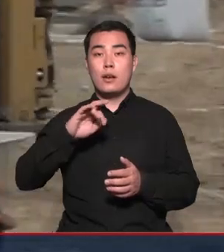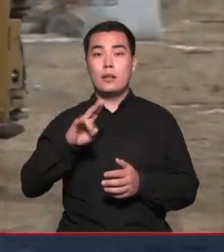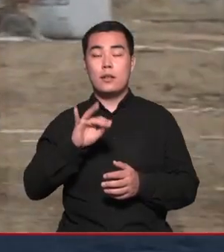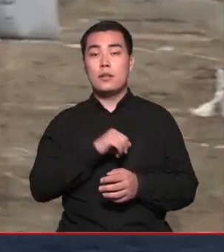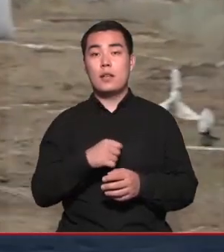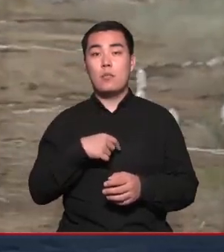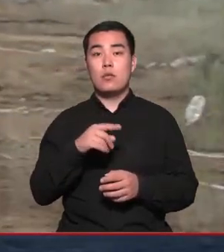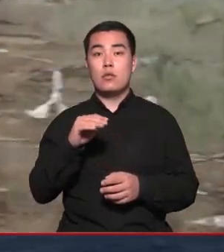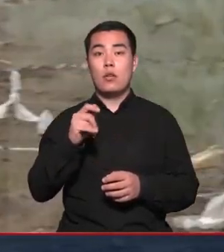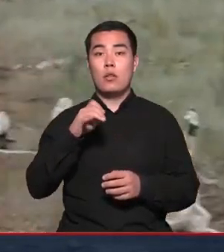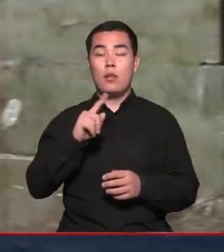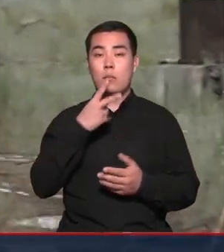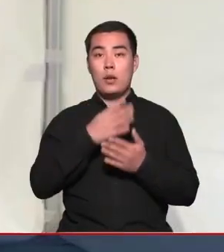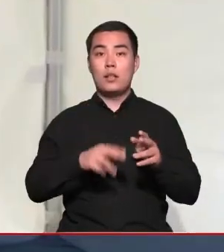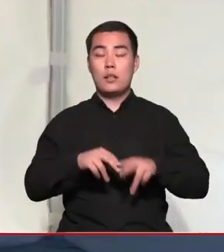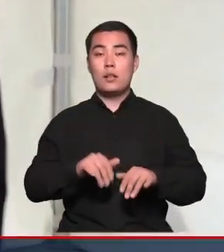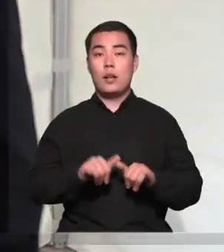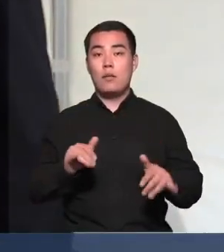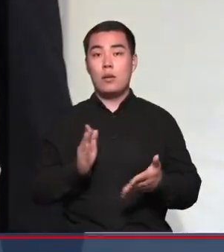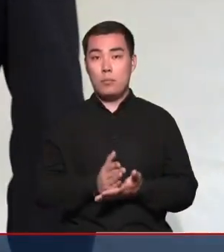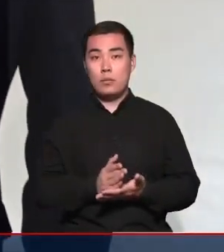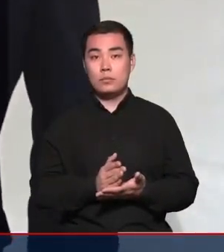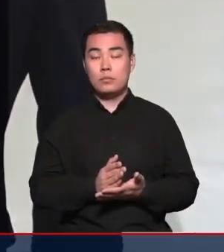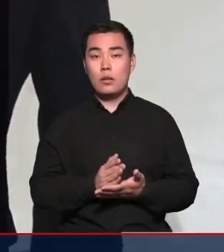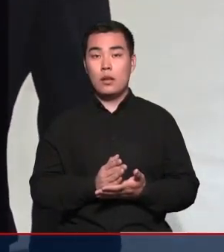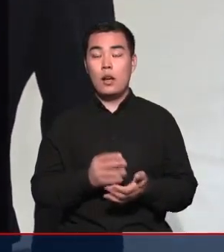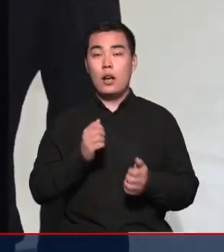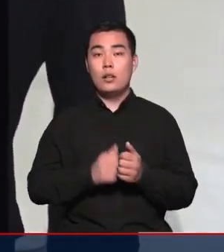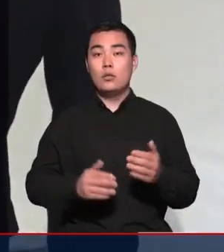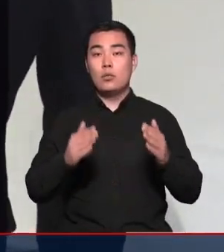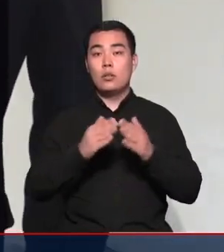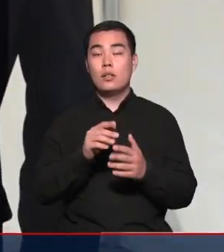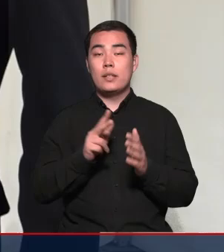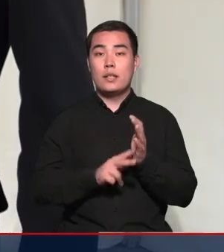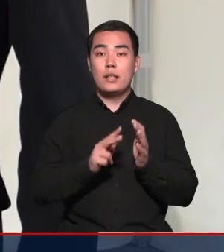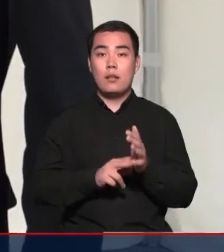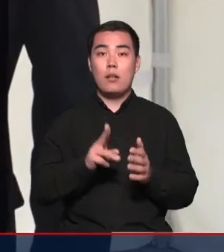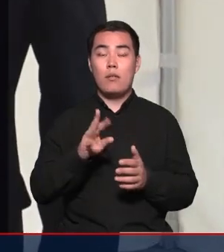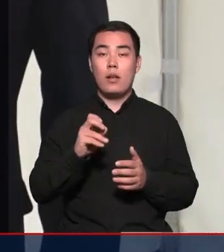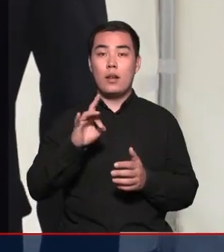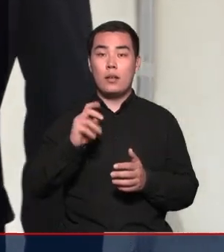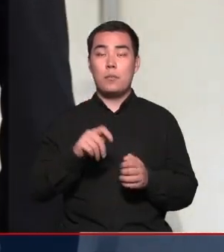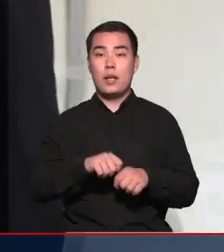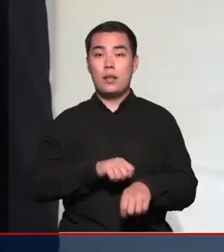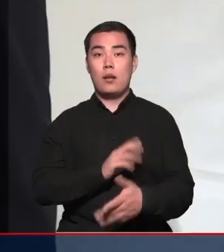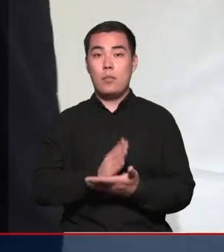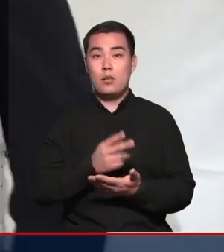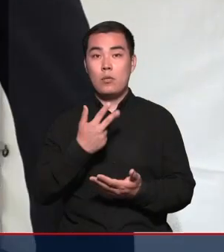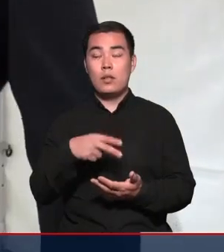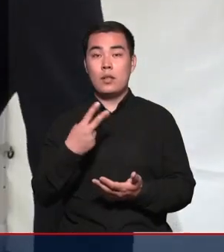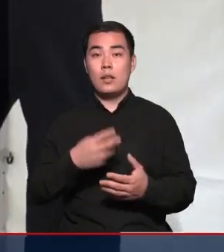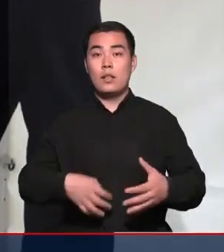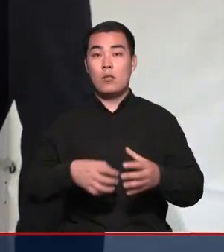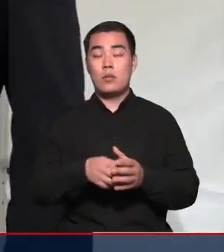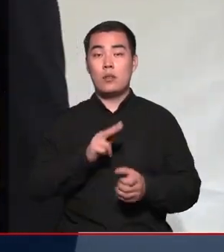шағын ауданында құрылыс қарқынды. Аридың аумағы 80 шаршы метрді құрайды. Бүгінде 32 мердігер жұмыс жүргізіп